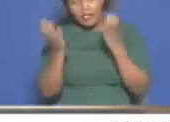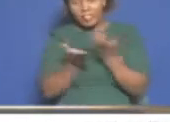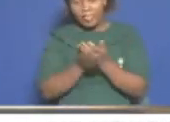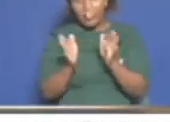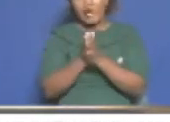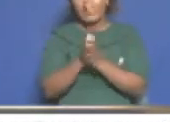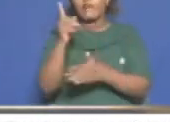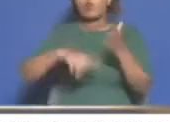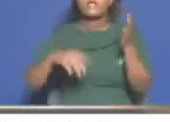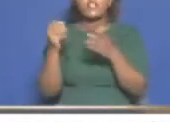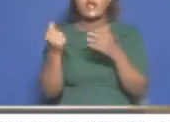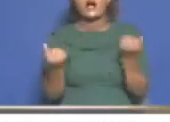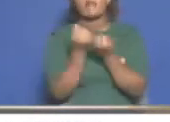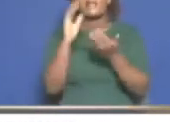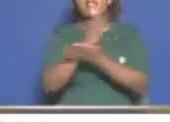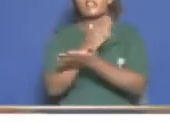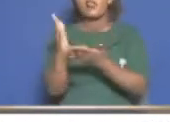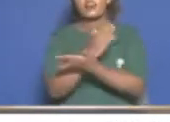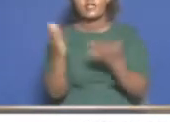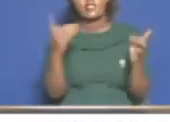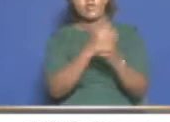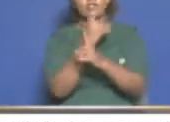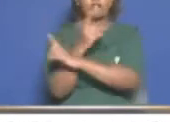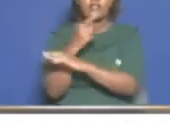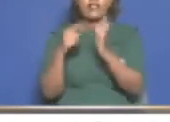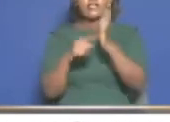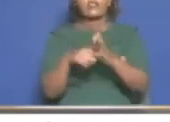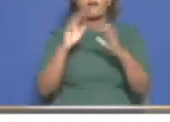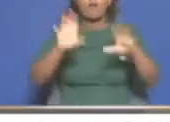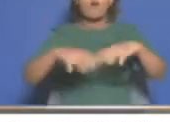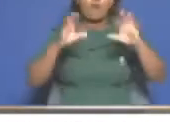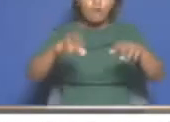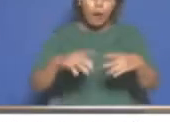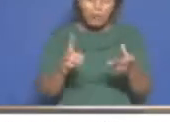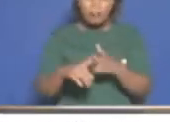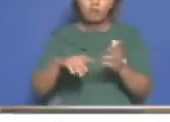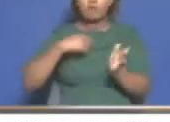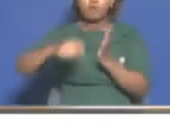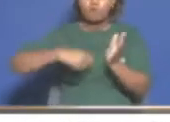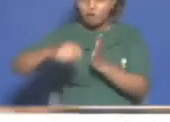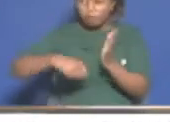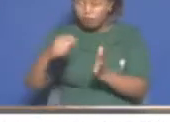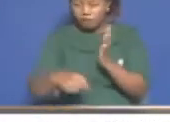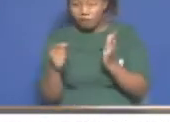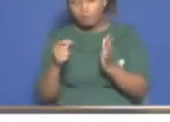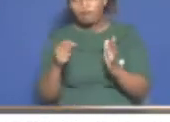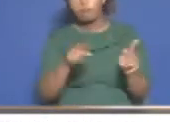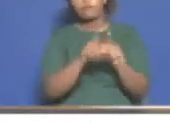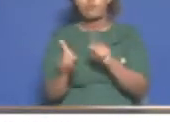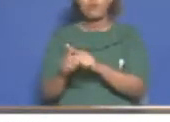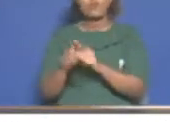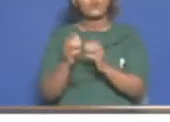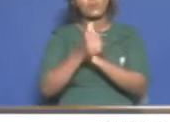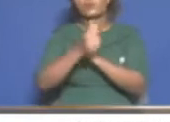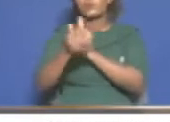kihalisia katika sekta ya zingine kama ukulima, kama viwanda, ukuje katika sekta za uhandisi, utapata ya